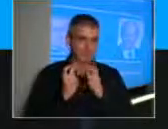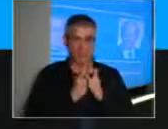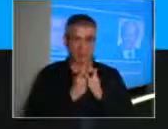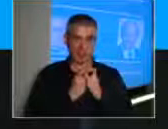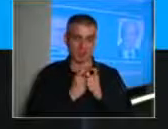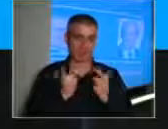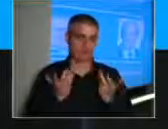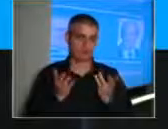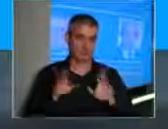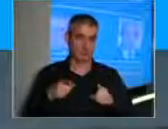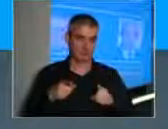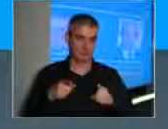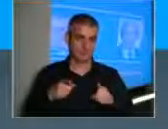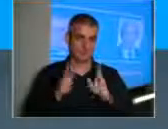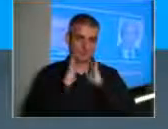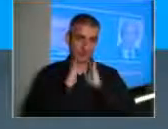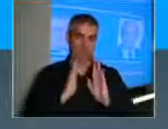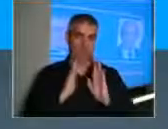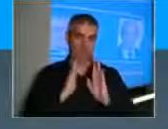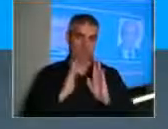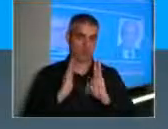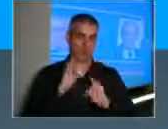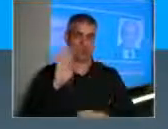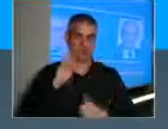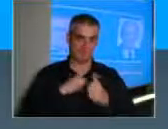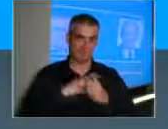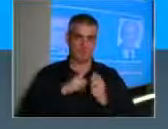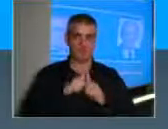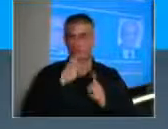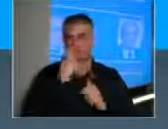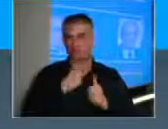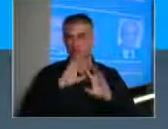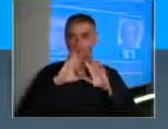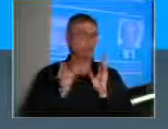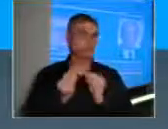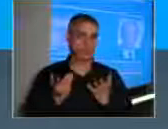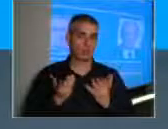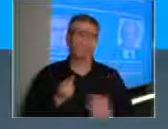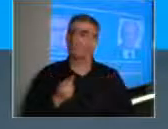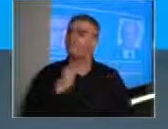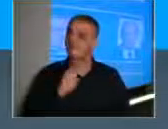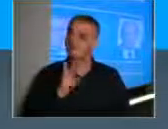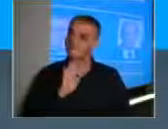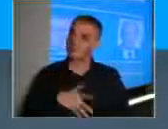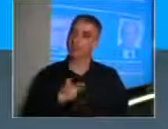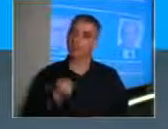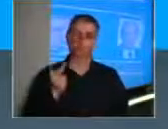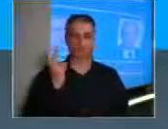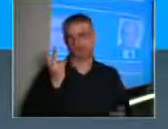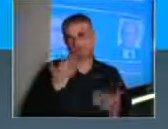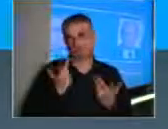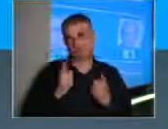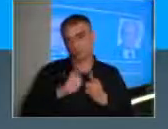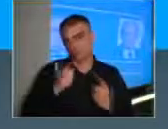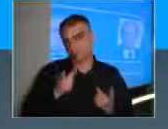שהן גם נאמנות לנתניהו, כמו שראינו, בסך הכל. וגם מובנות מאליהן